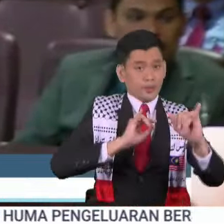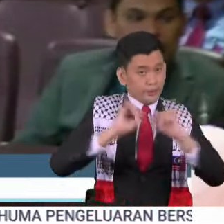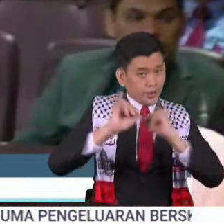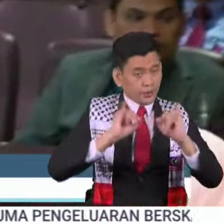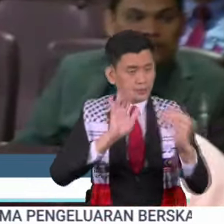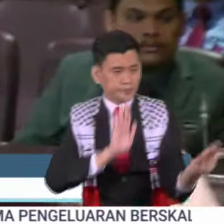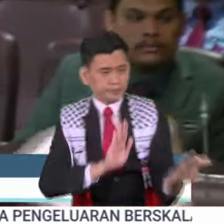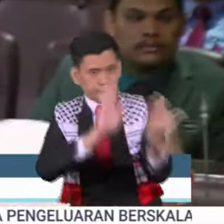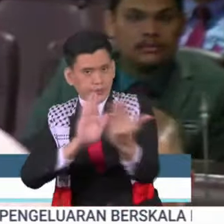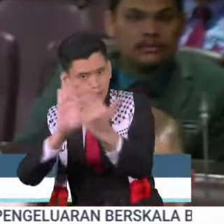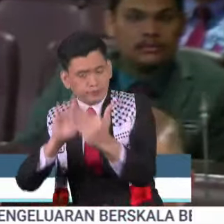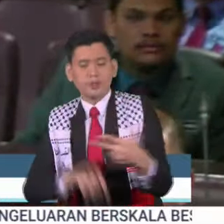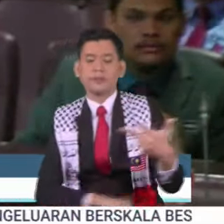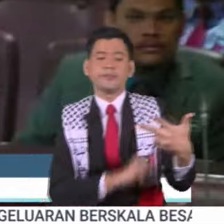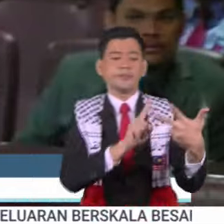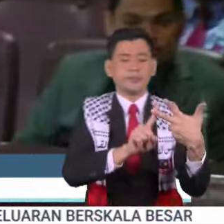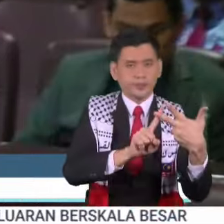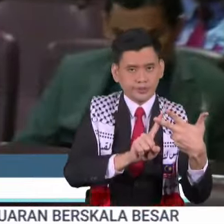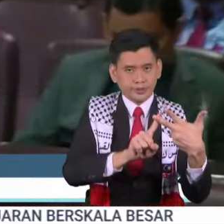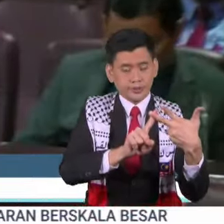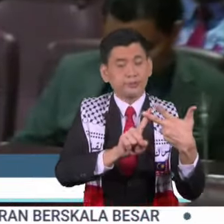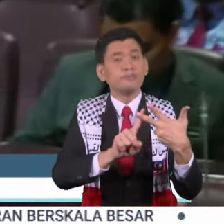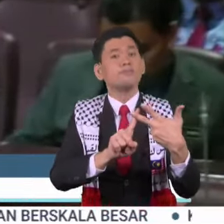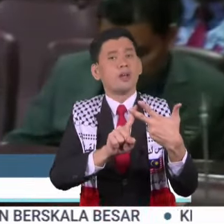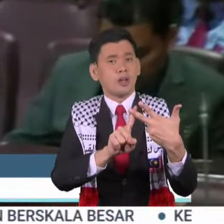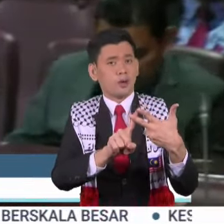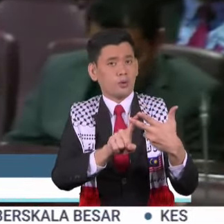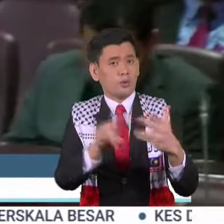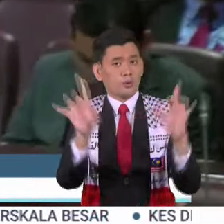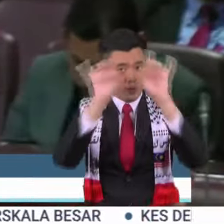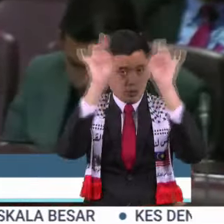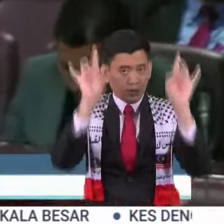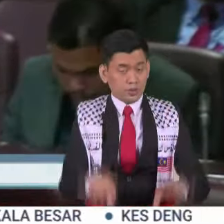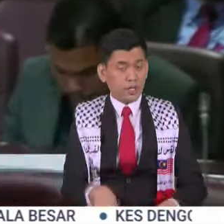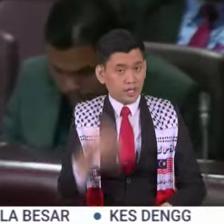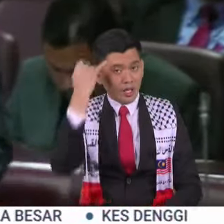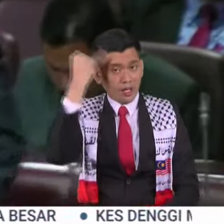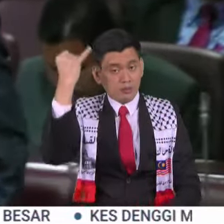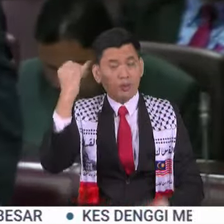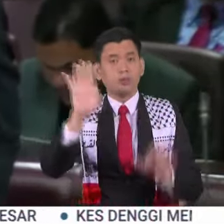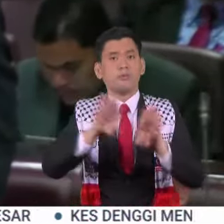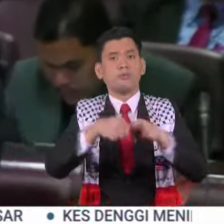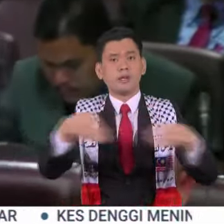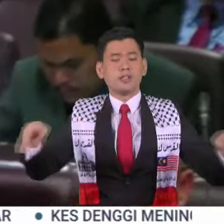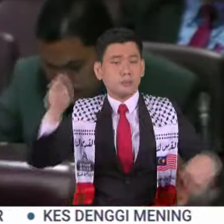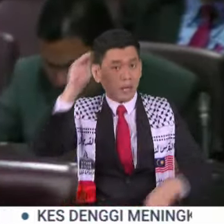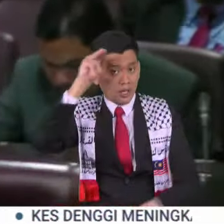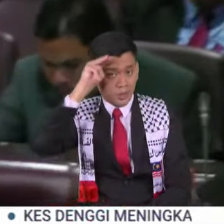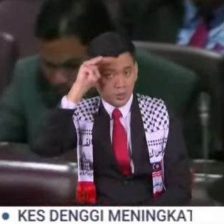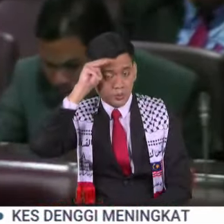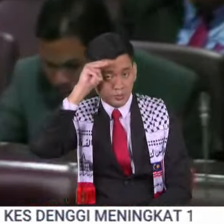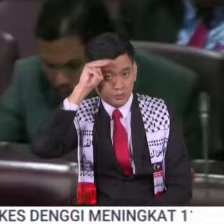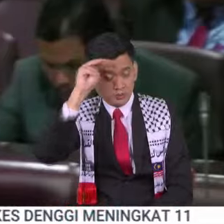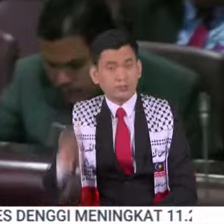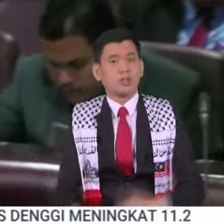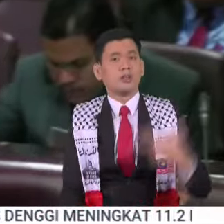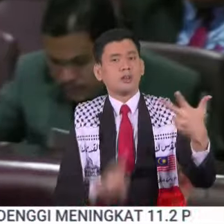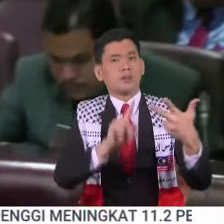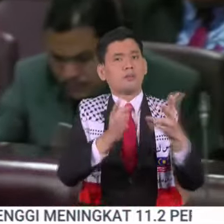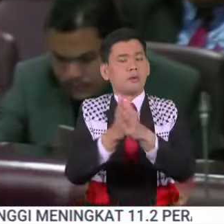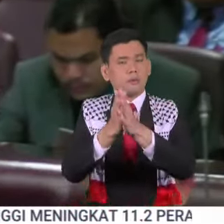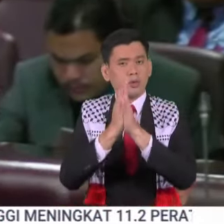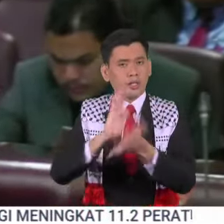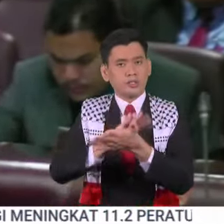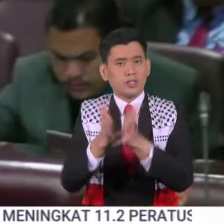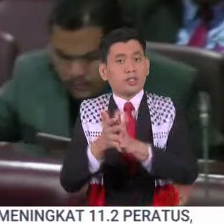secara lisan bersemuka melalui ujian pengetahuan bahasa Melayu upbm terhadap permohonan